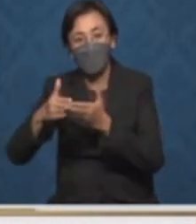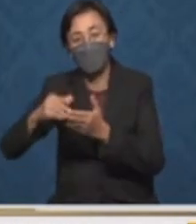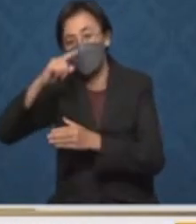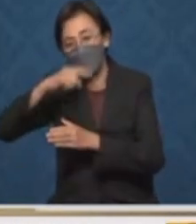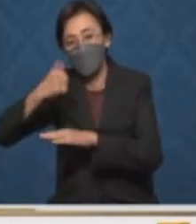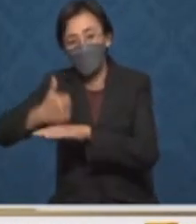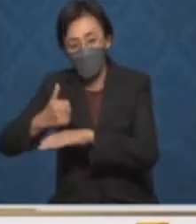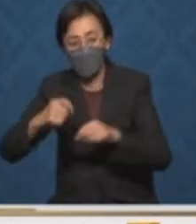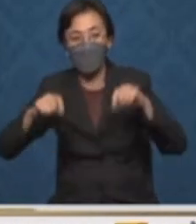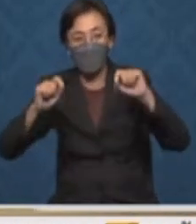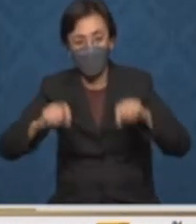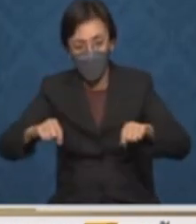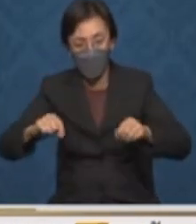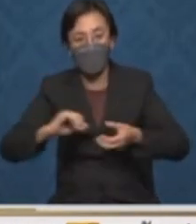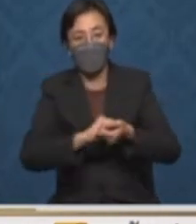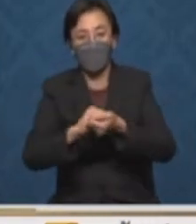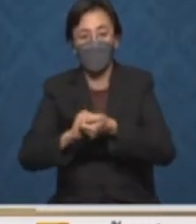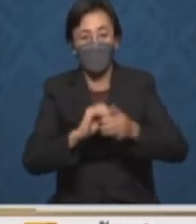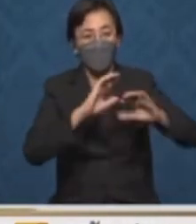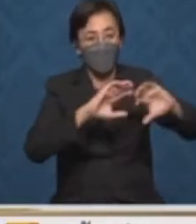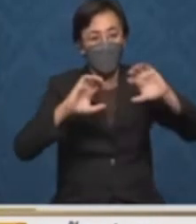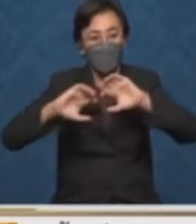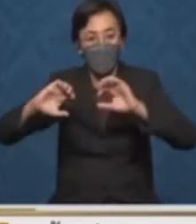ไทยในขณะนั้นสไลด์ถัดไปครับ